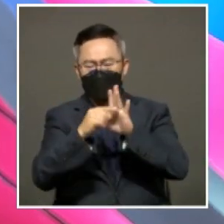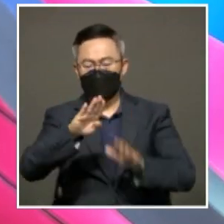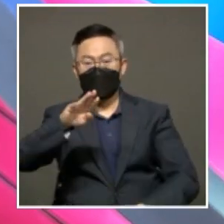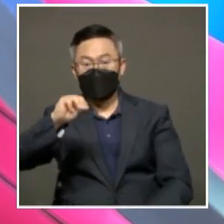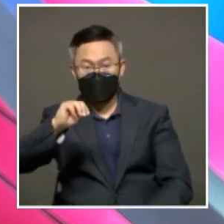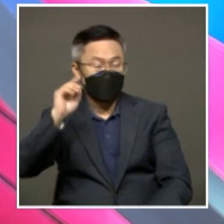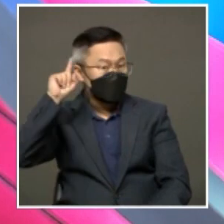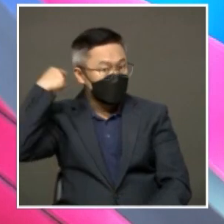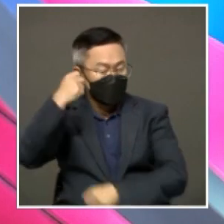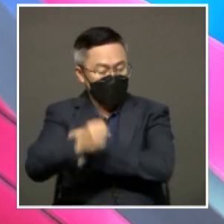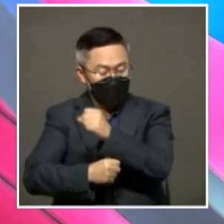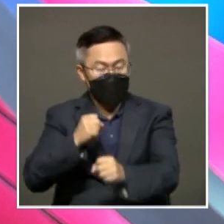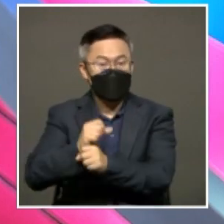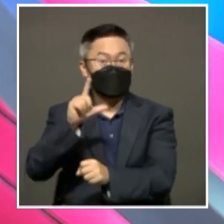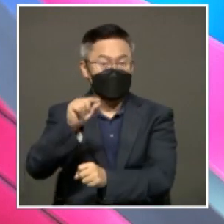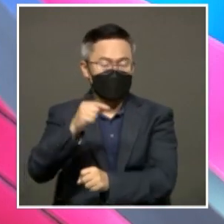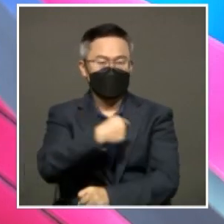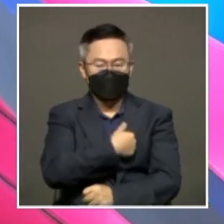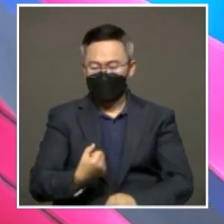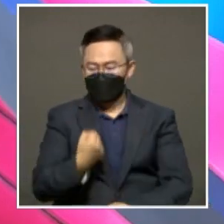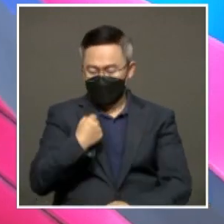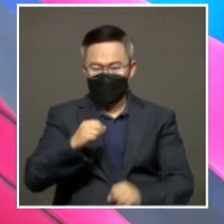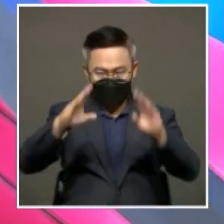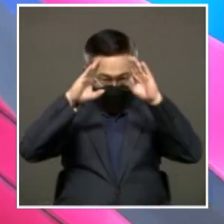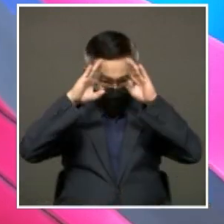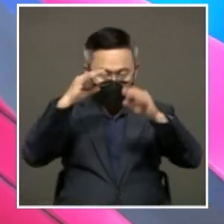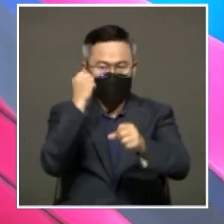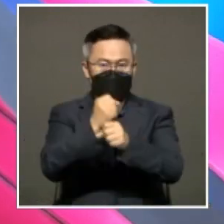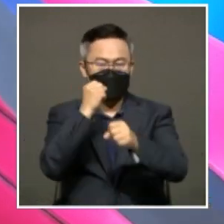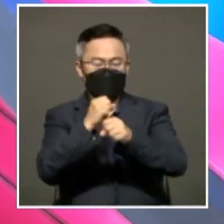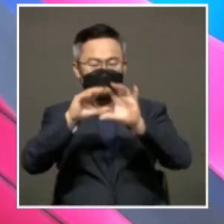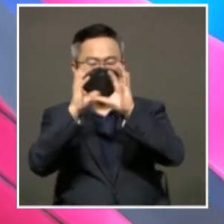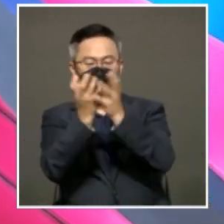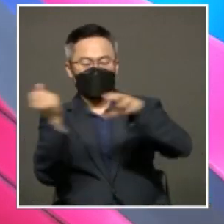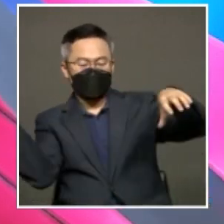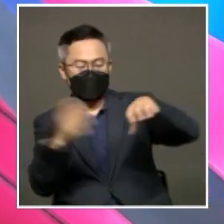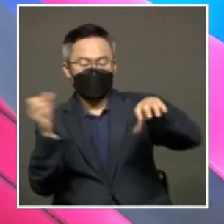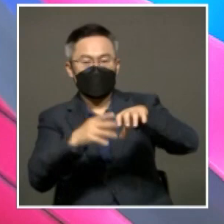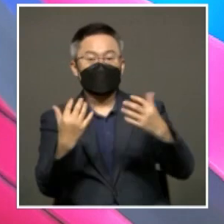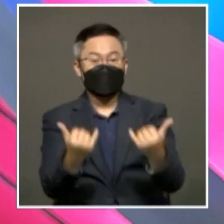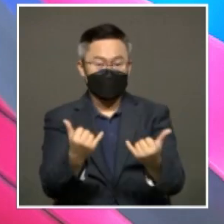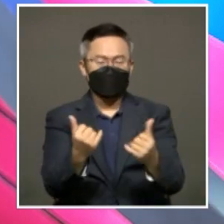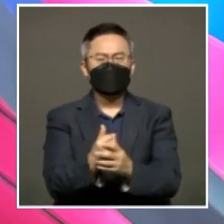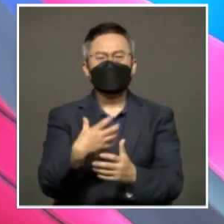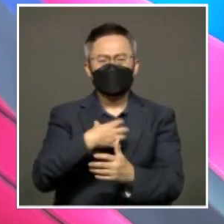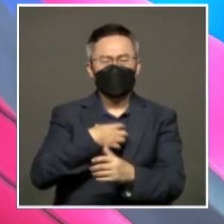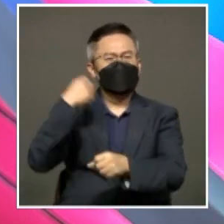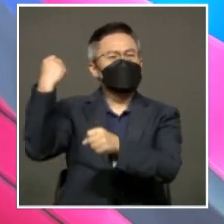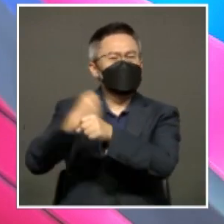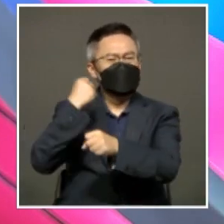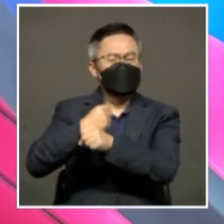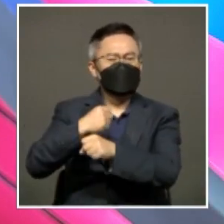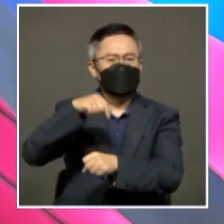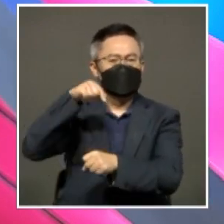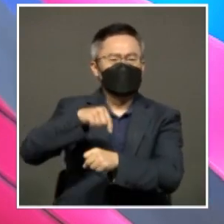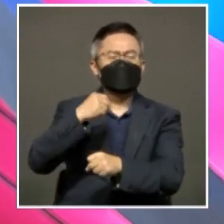นวัย20ปีค่ะเธอก็มีความตั้งใจนะคะที่จะทำผลงานใช้เวทีชิงแชมป์โลกในครั้งนี้เนี่ยเป็นบันไดต่อย